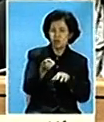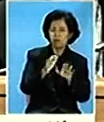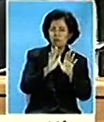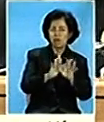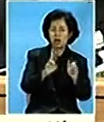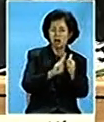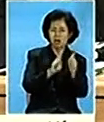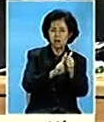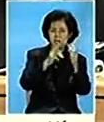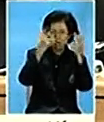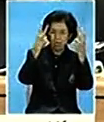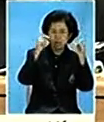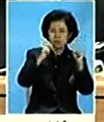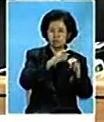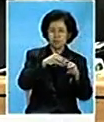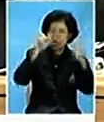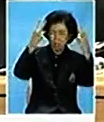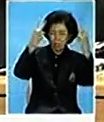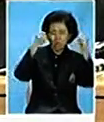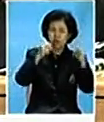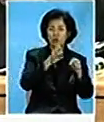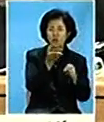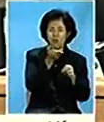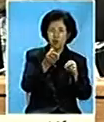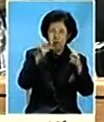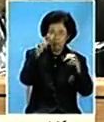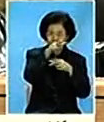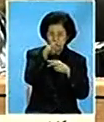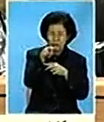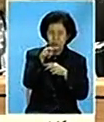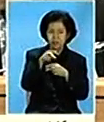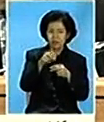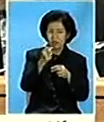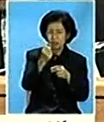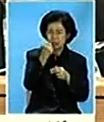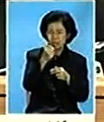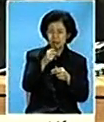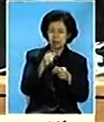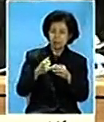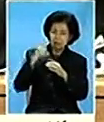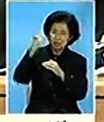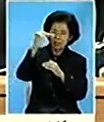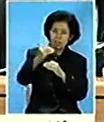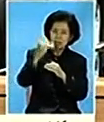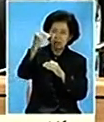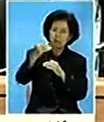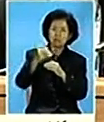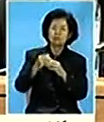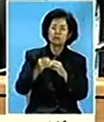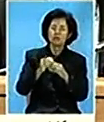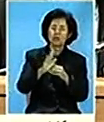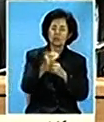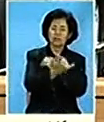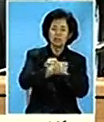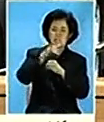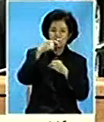ล้วก็ท่านนายกด้วยนะครับว่าขอให้มองจุดแข็งที่จะก้าวไปข้างหน้าของประเทศไทยว่า